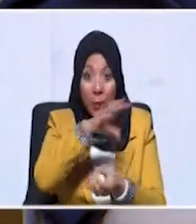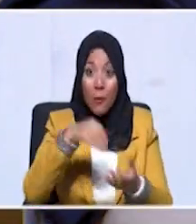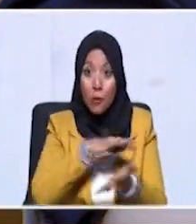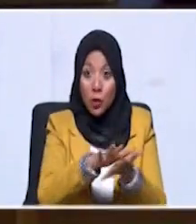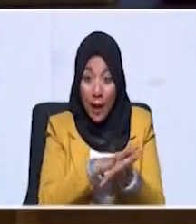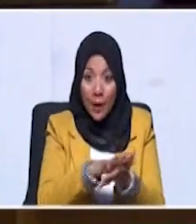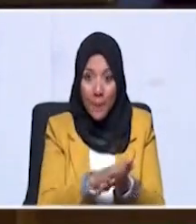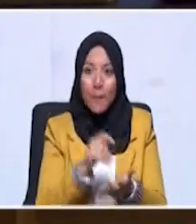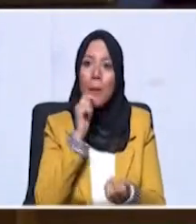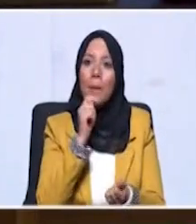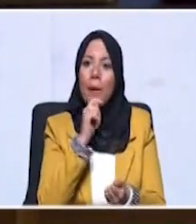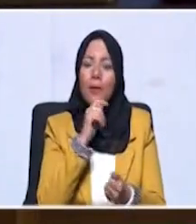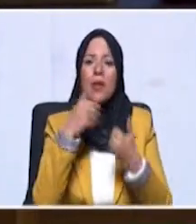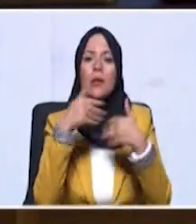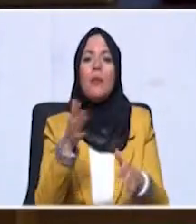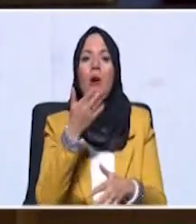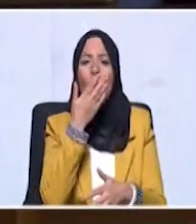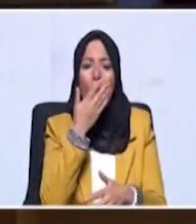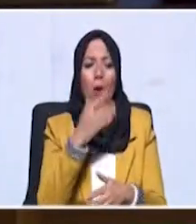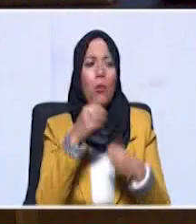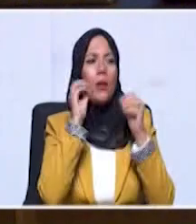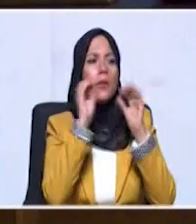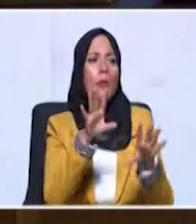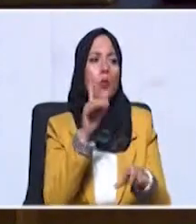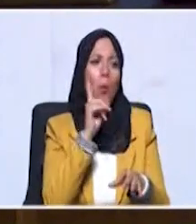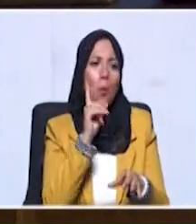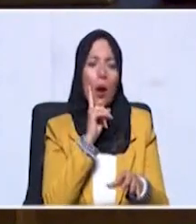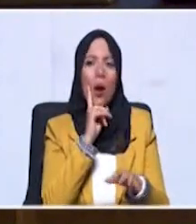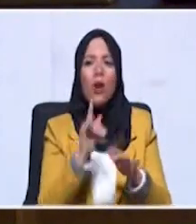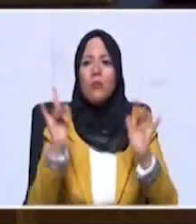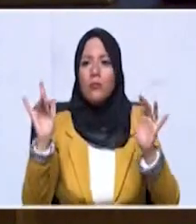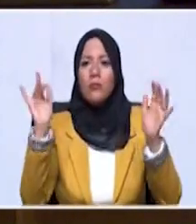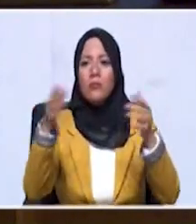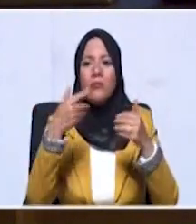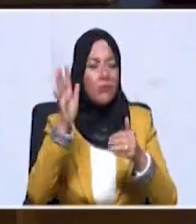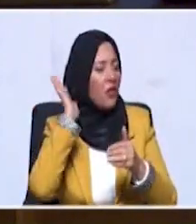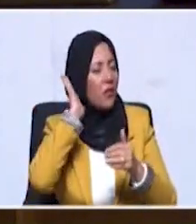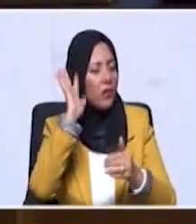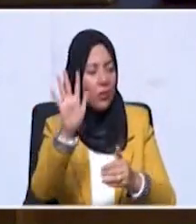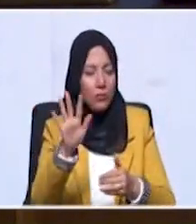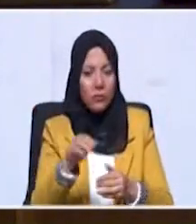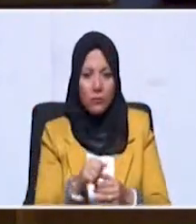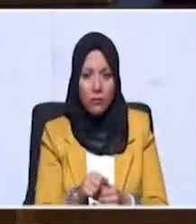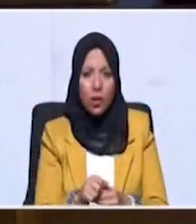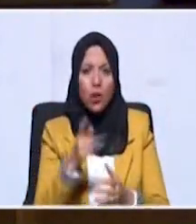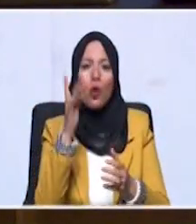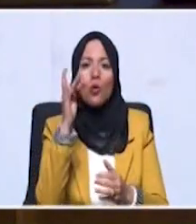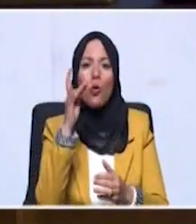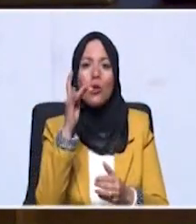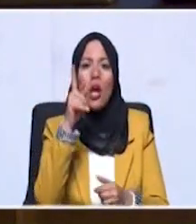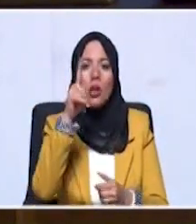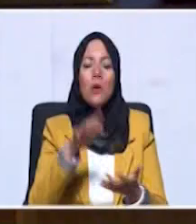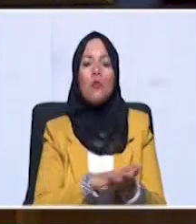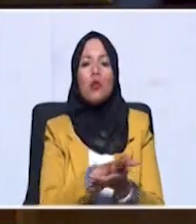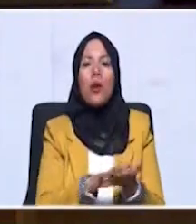دكتور والبنت اللي هجرت ابوها ولا رمت امها في دار مسنين وسابتها وما عبرتها عشان خاطر جوزها مشحنه